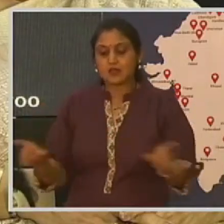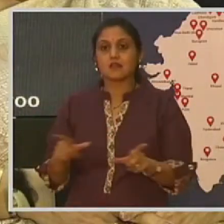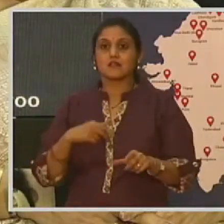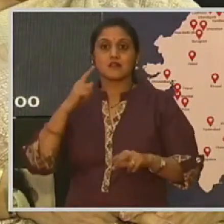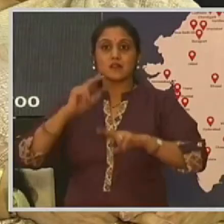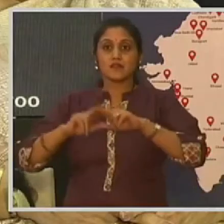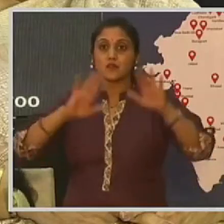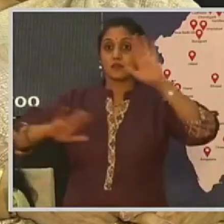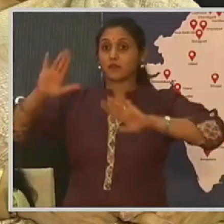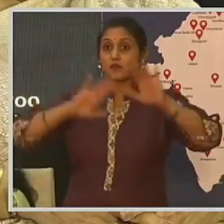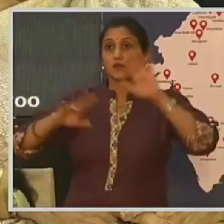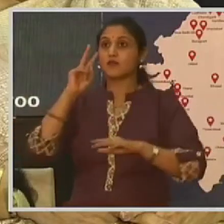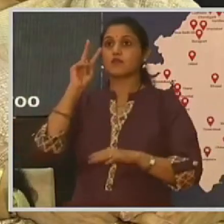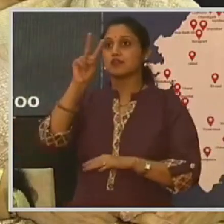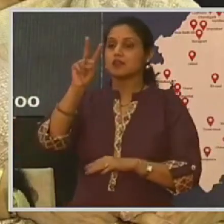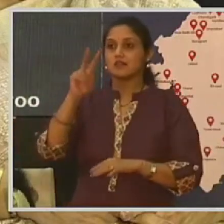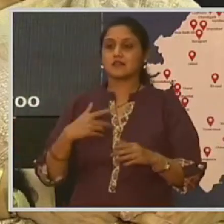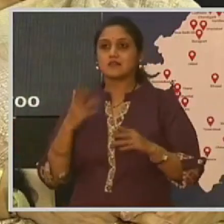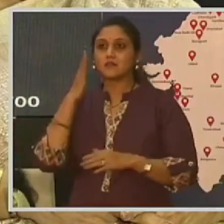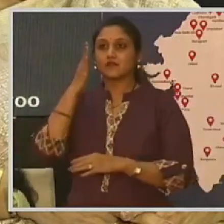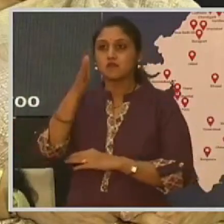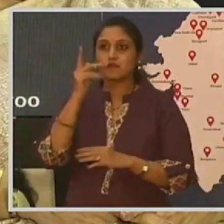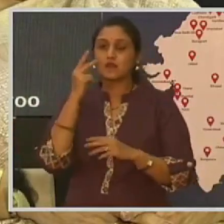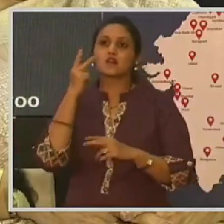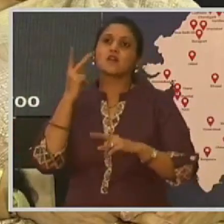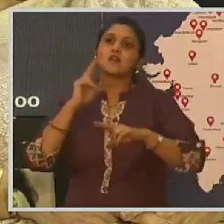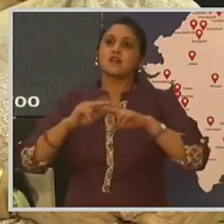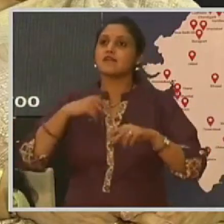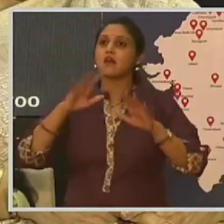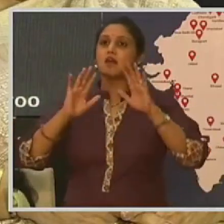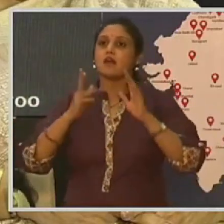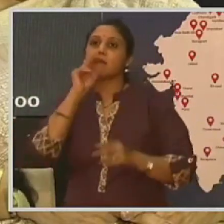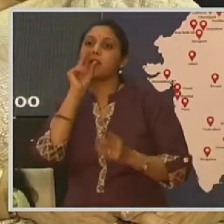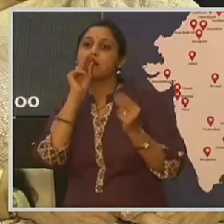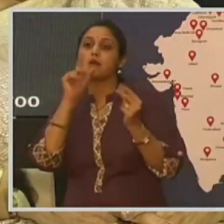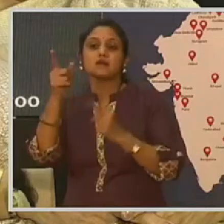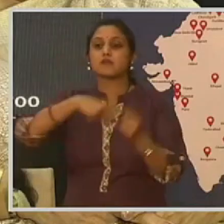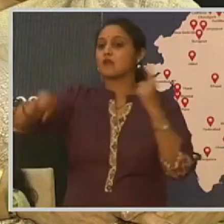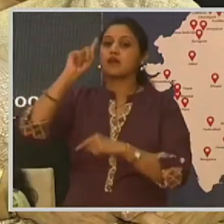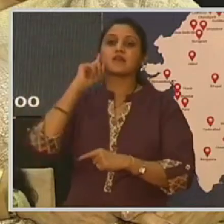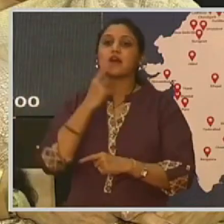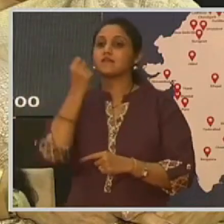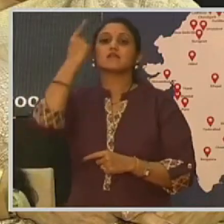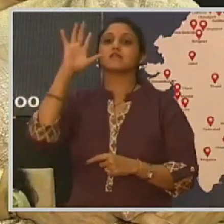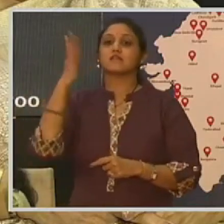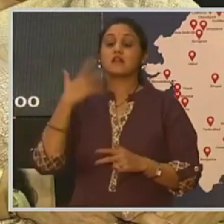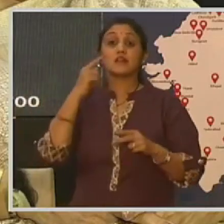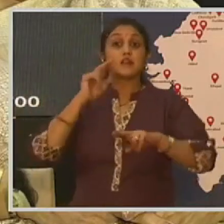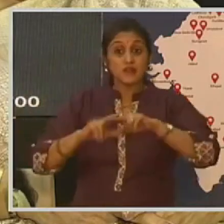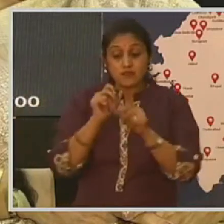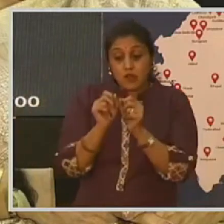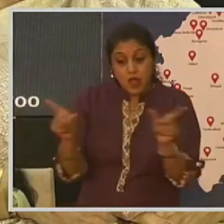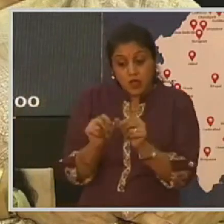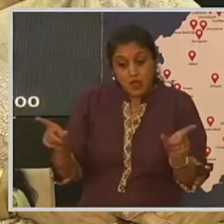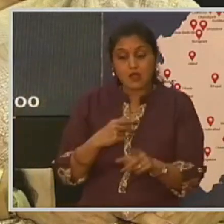of a gear that was helpful. So same way there are many other, like the smart canes that he spoke